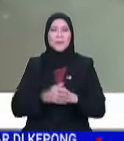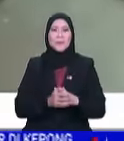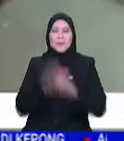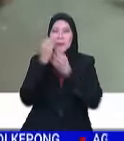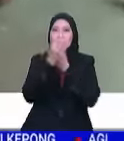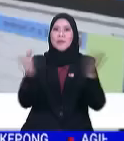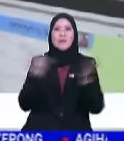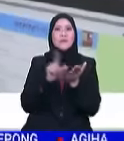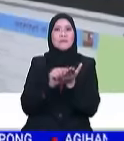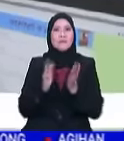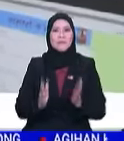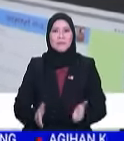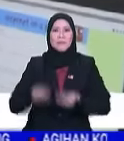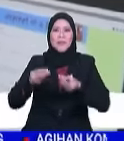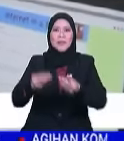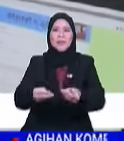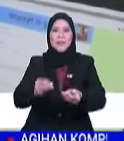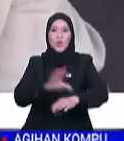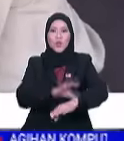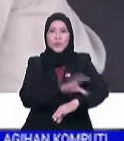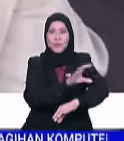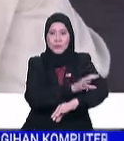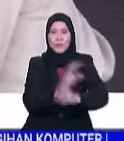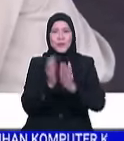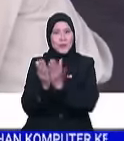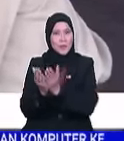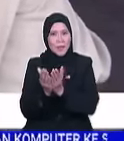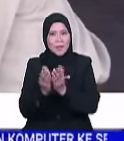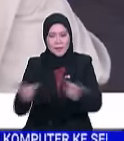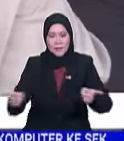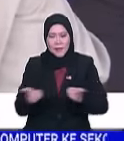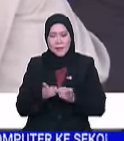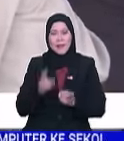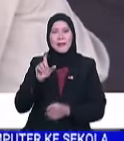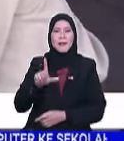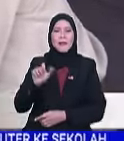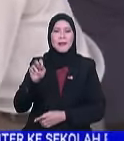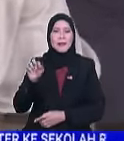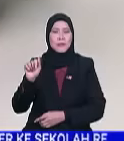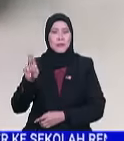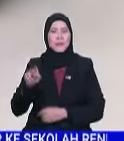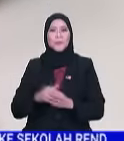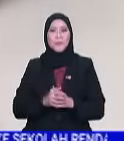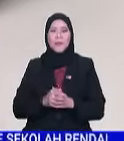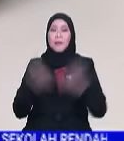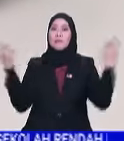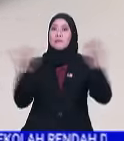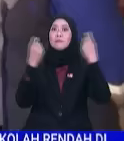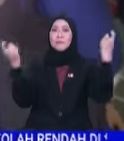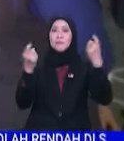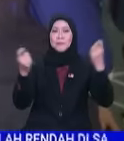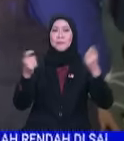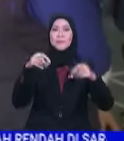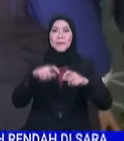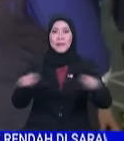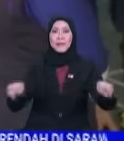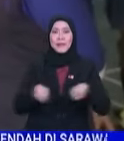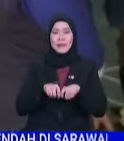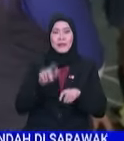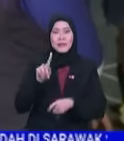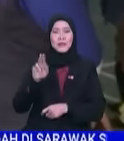pemerintah selepas menyerahkan komputer Raspberry Pi ke sekolah-sekolah di daerah Selangau. Majlis yang diadakan di Dewan Penghulu Balang,